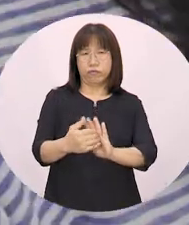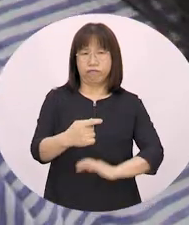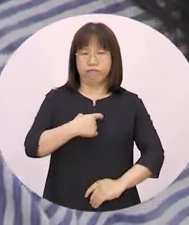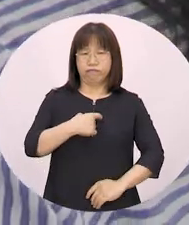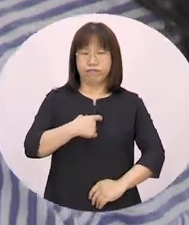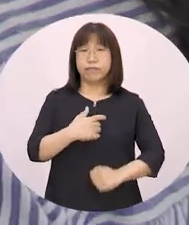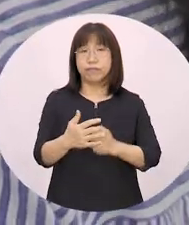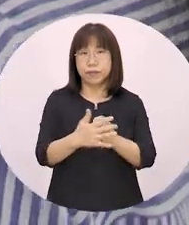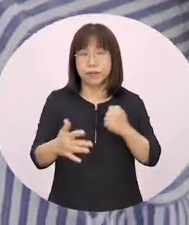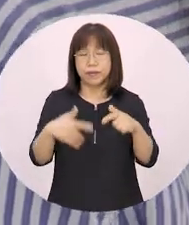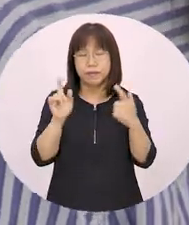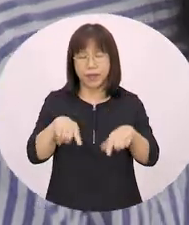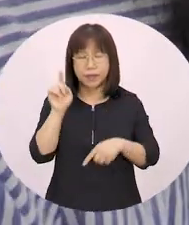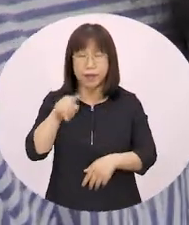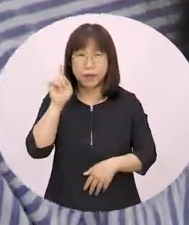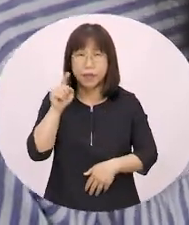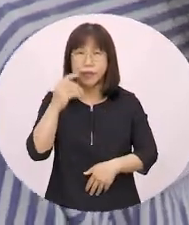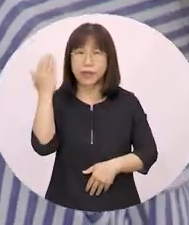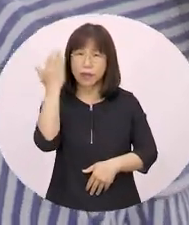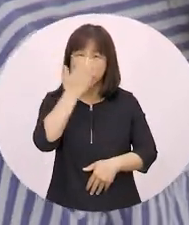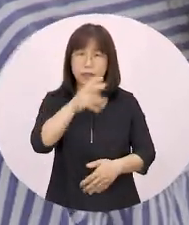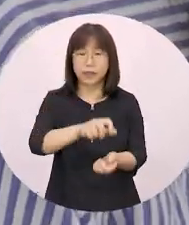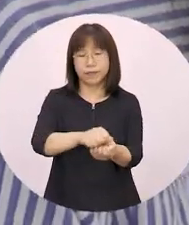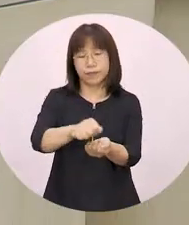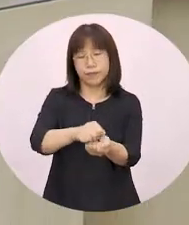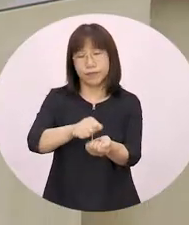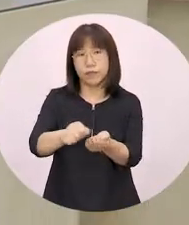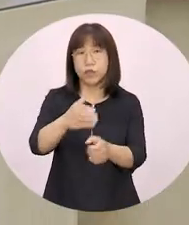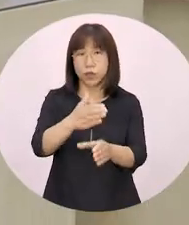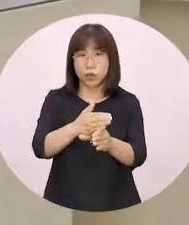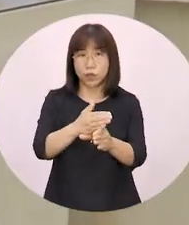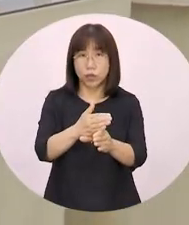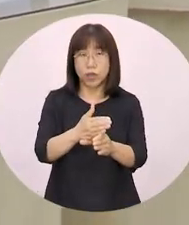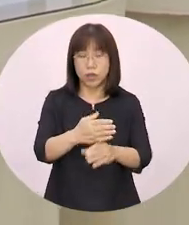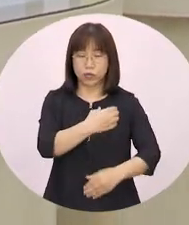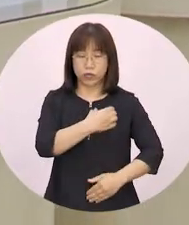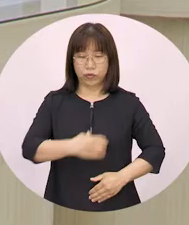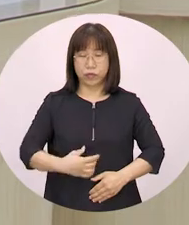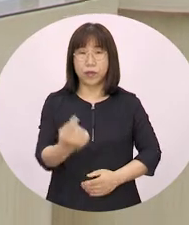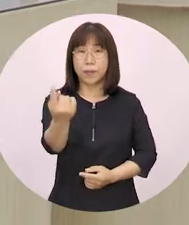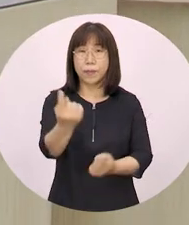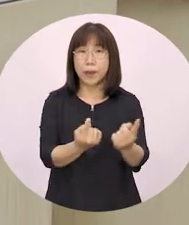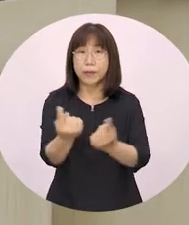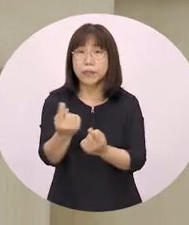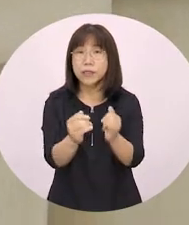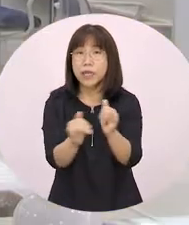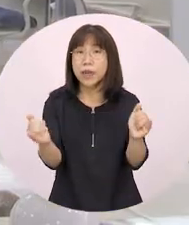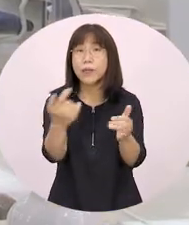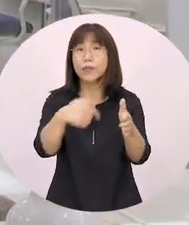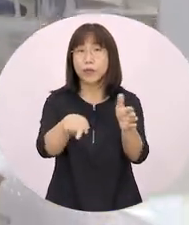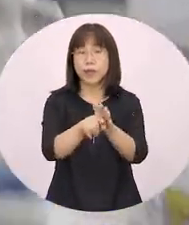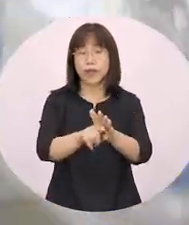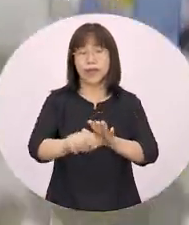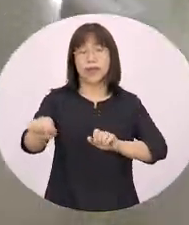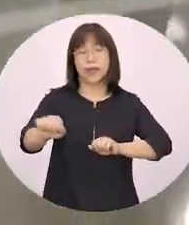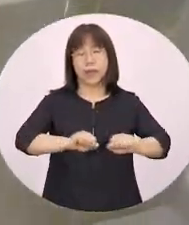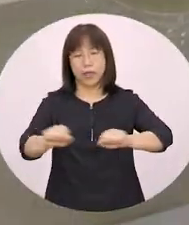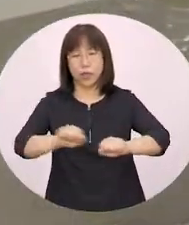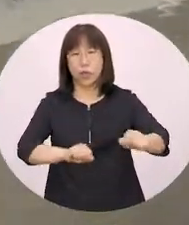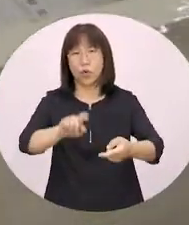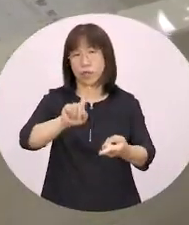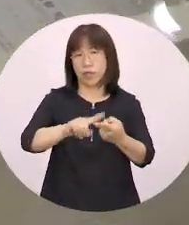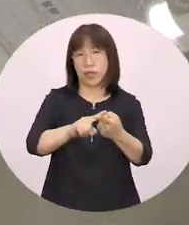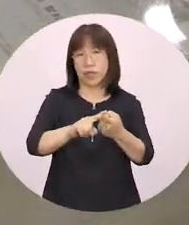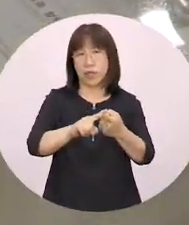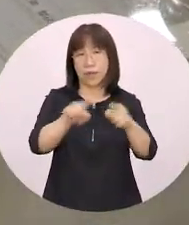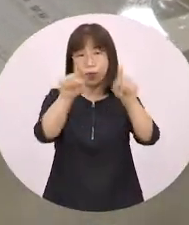스프레이형 알코올 소독제를 이용해 매일 소독하고 있습니다. 특히 구청을 방문하는 구민들을 위해 행동수칙 포스터를